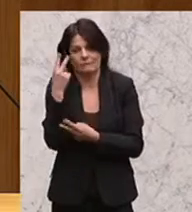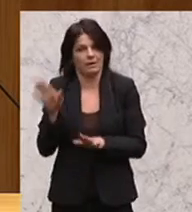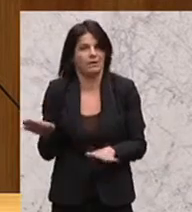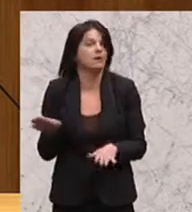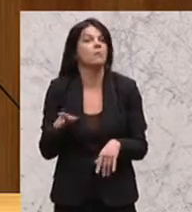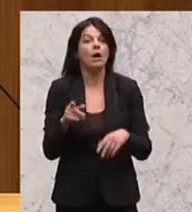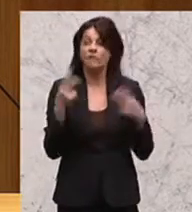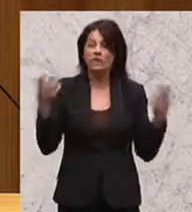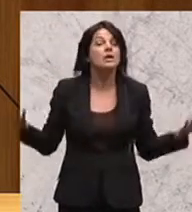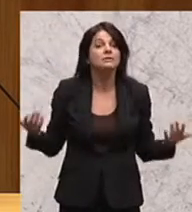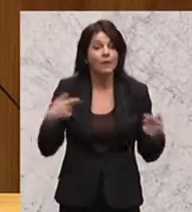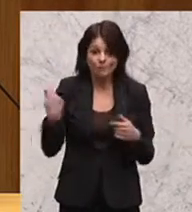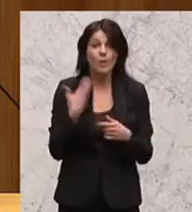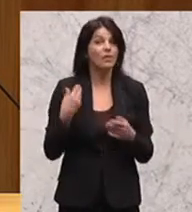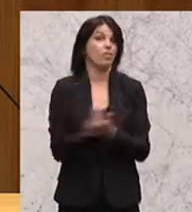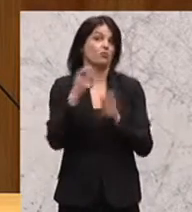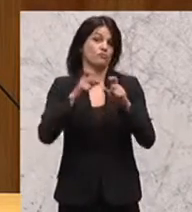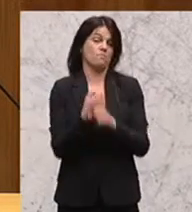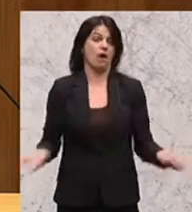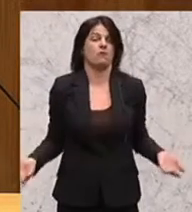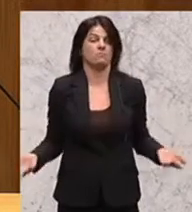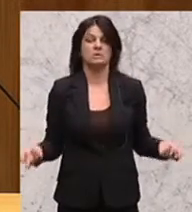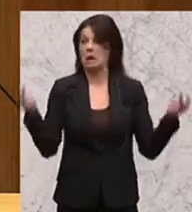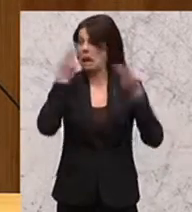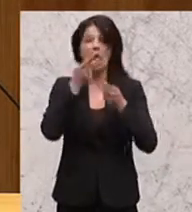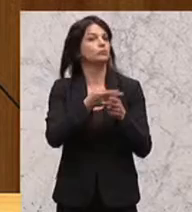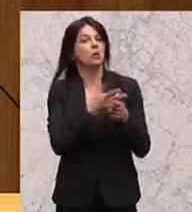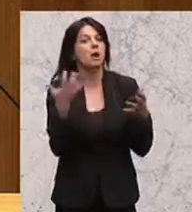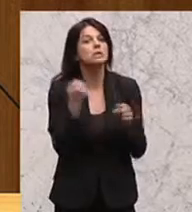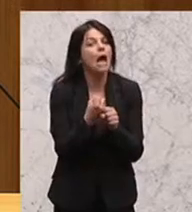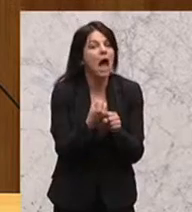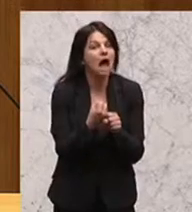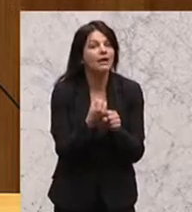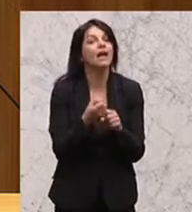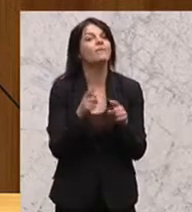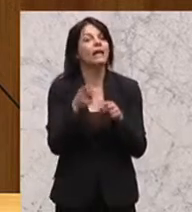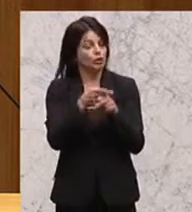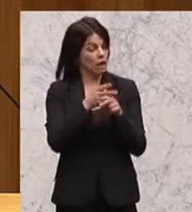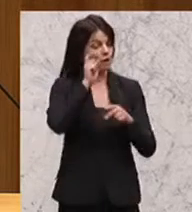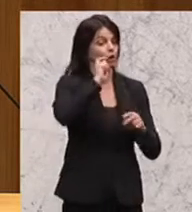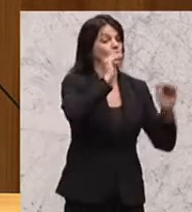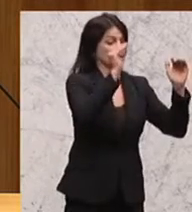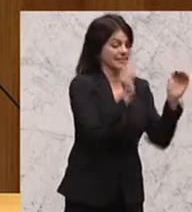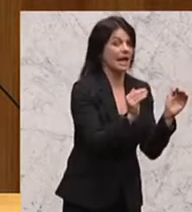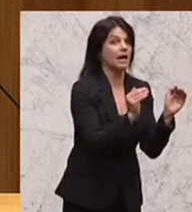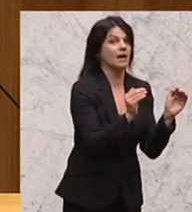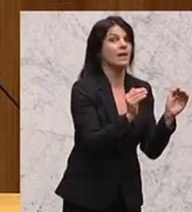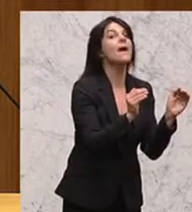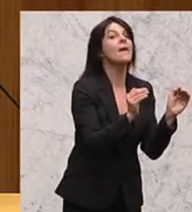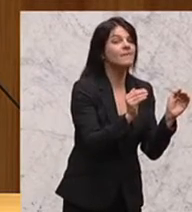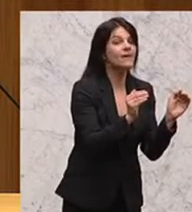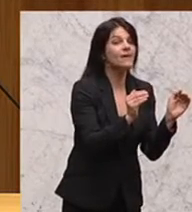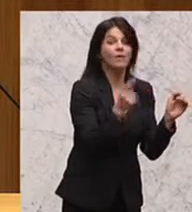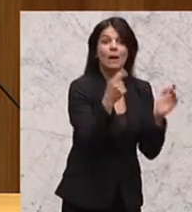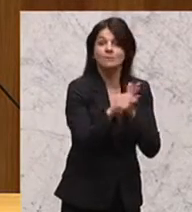auf jeden Fall neue Schulden machen. Das heißt, ganz egal, was der Staat tut, sobald der Staat die Steuern senkt, zahlt